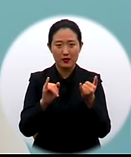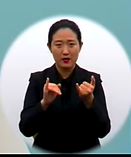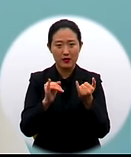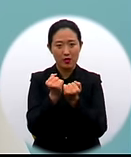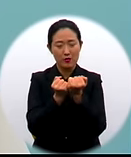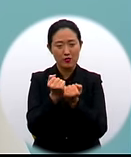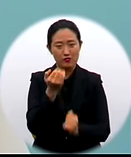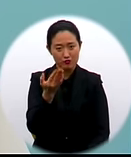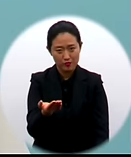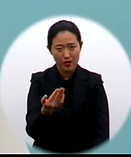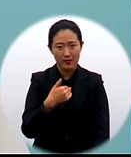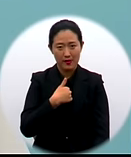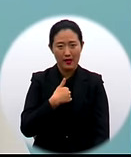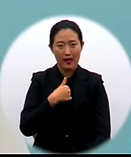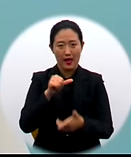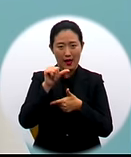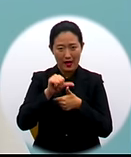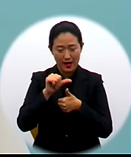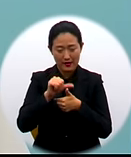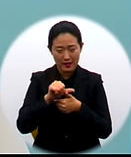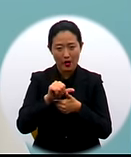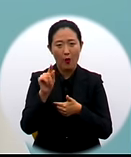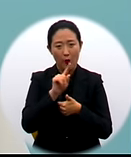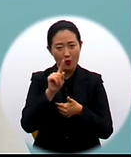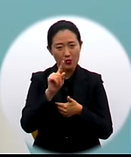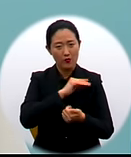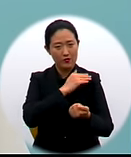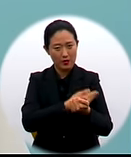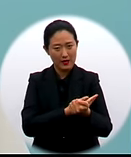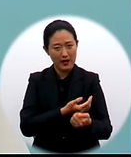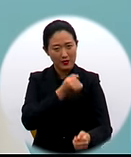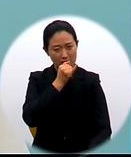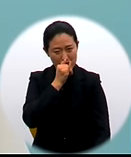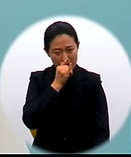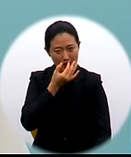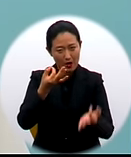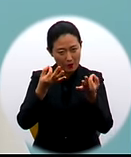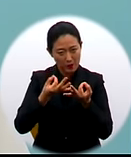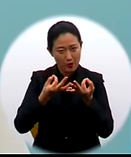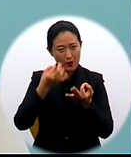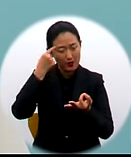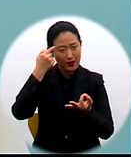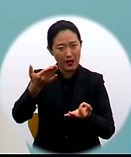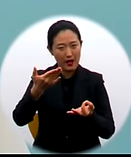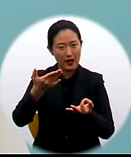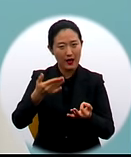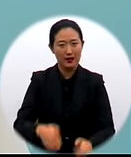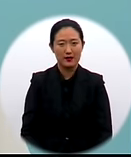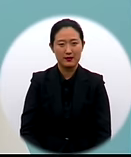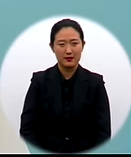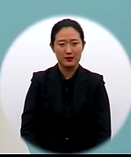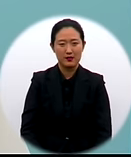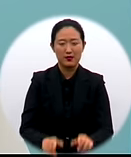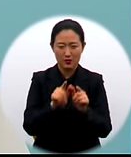사람한테 설명했을 때 우리 아이가 혹은 내가 어떤 역량을 가지고 있다고 느끼게 될까? 그래서 이 역량을